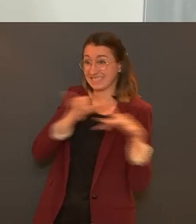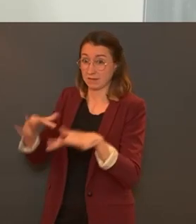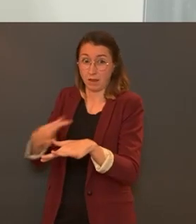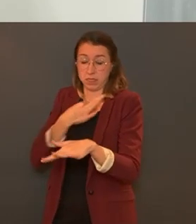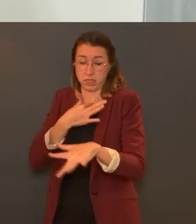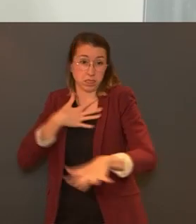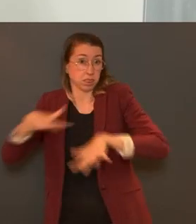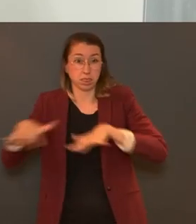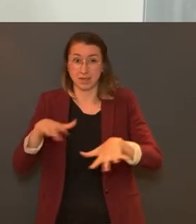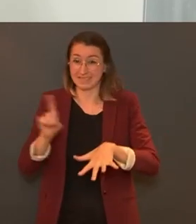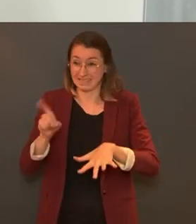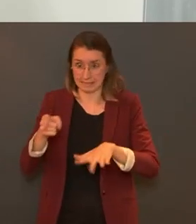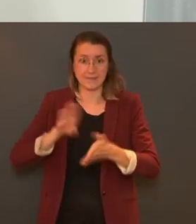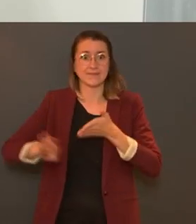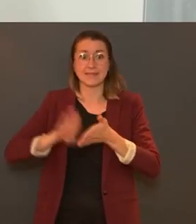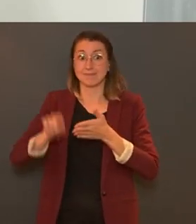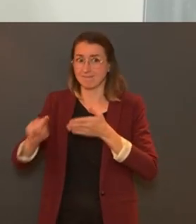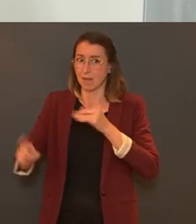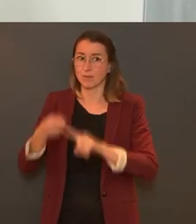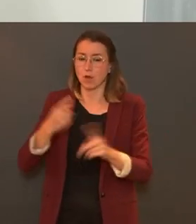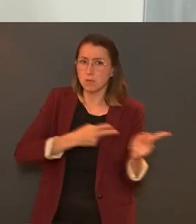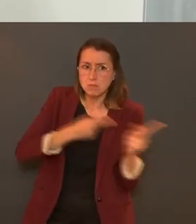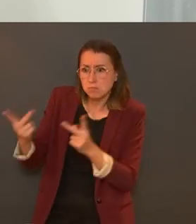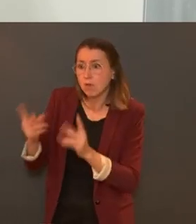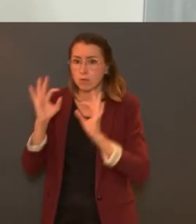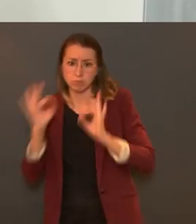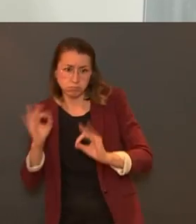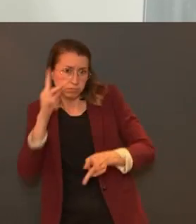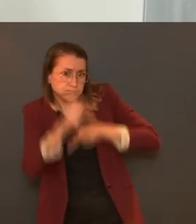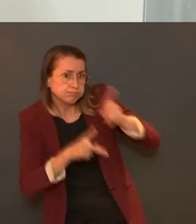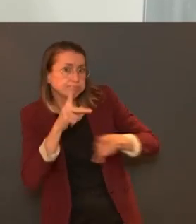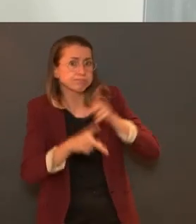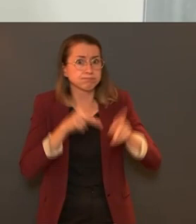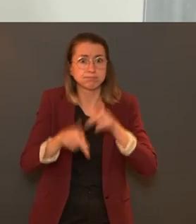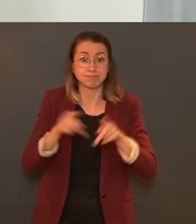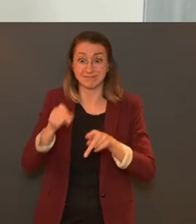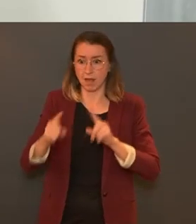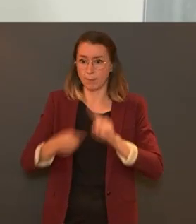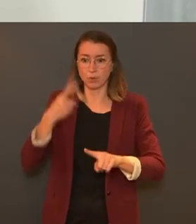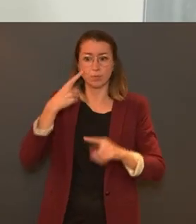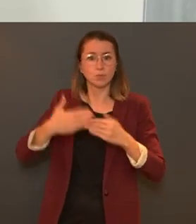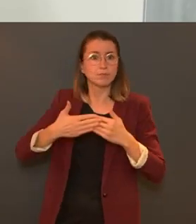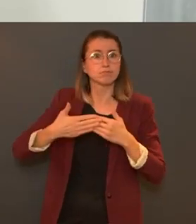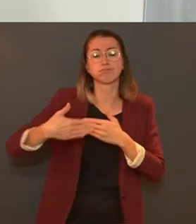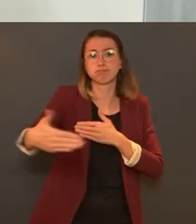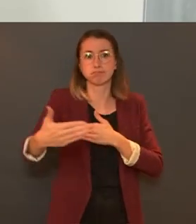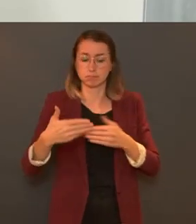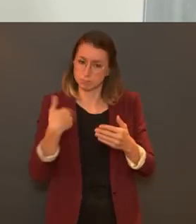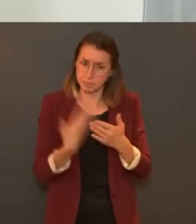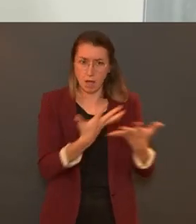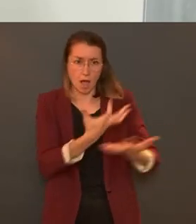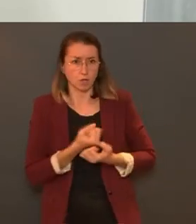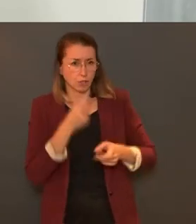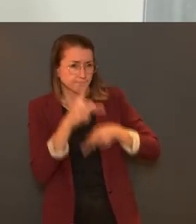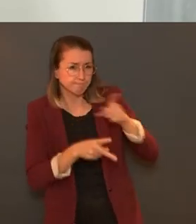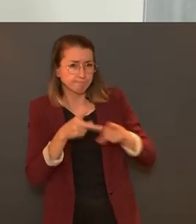la meilleure prise en charge possible des patients dans nos hôpitaux. Travailler aussi sur base du nombre des hospitalisations, mais pas